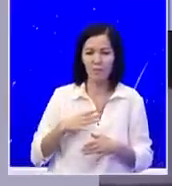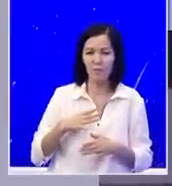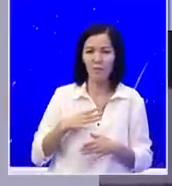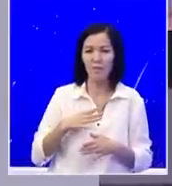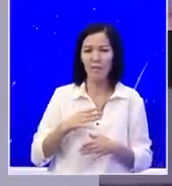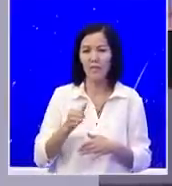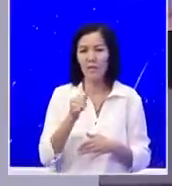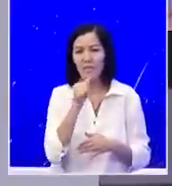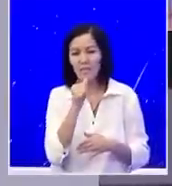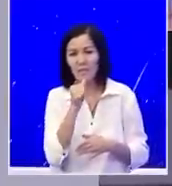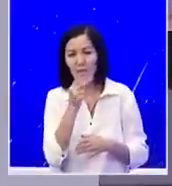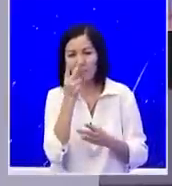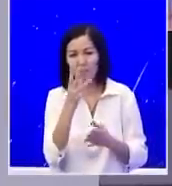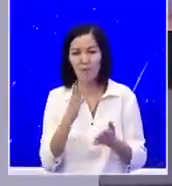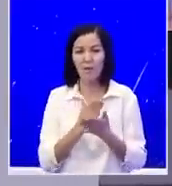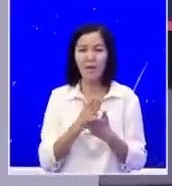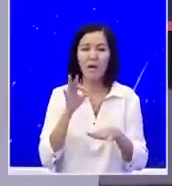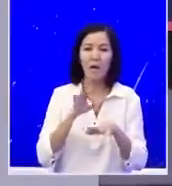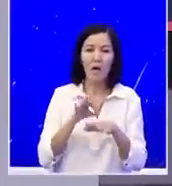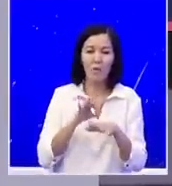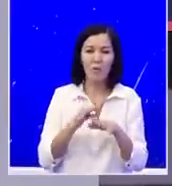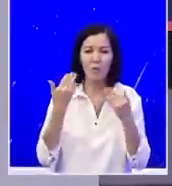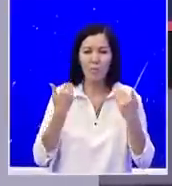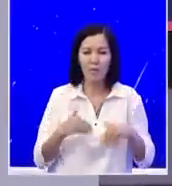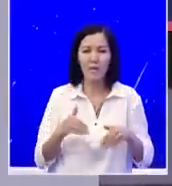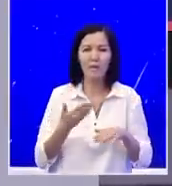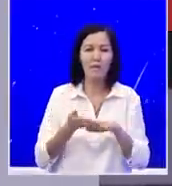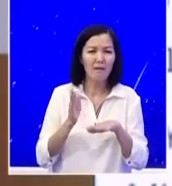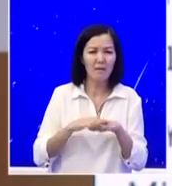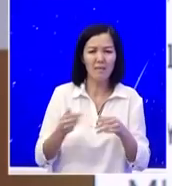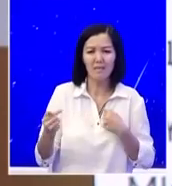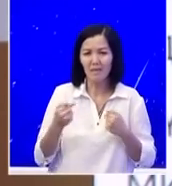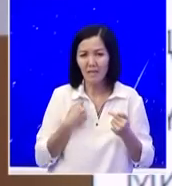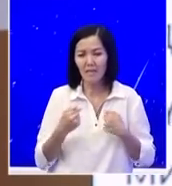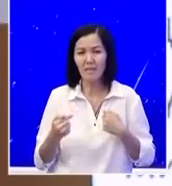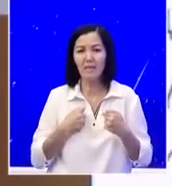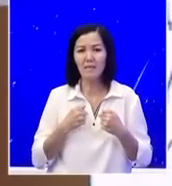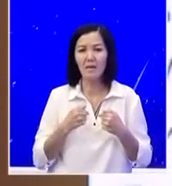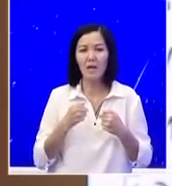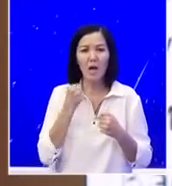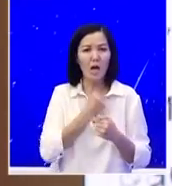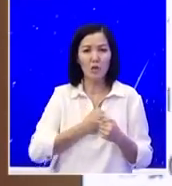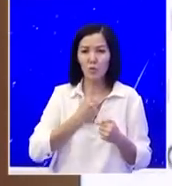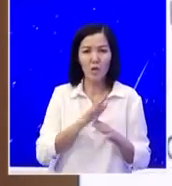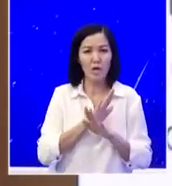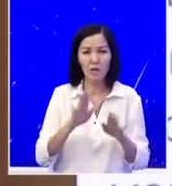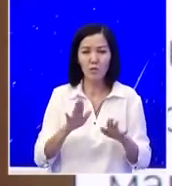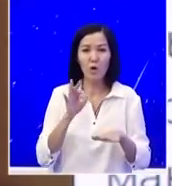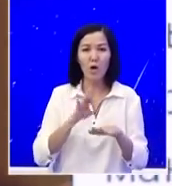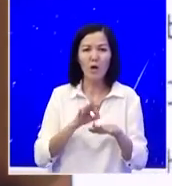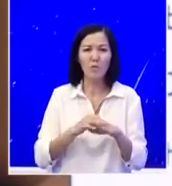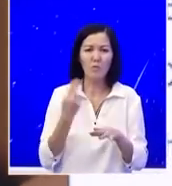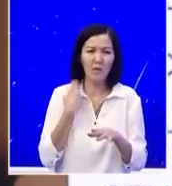арналған ба деген ойға қалдым. Ауру дендеп, денені құрсап, қинап жатса да Бейсекем қабағын бір шытпады. Мына ауру пәле